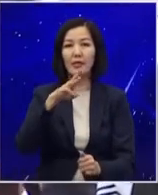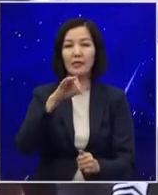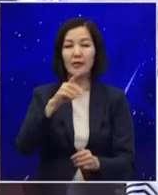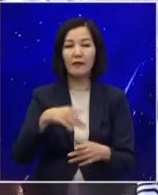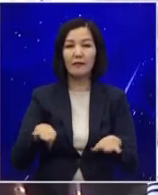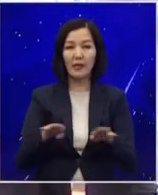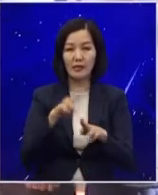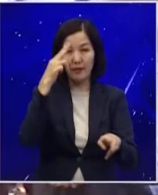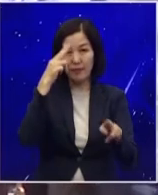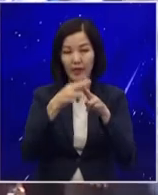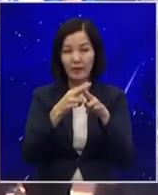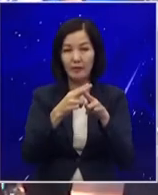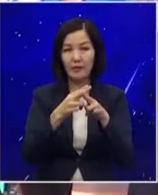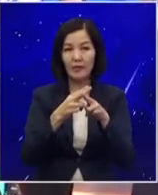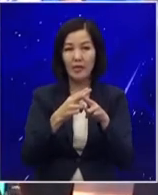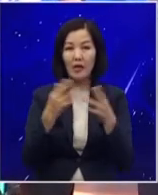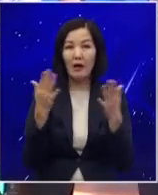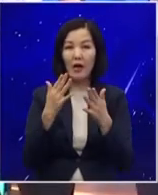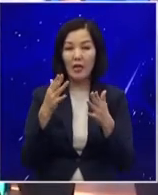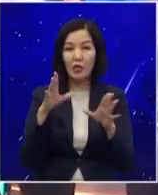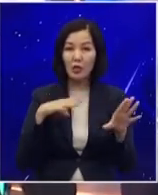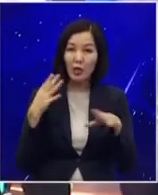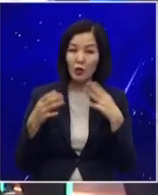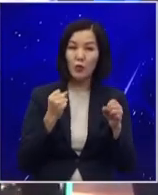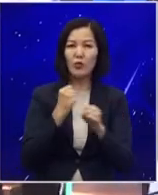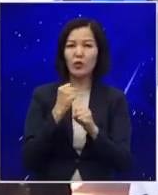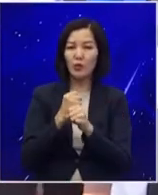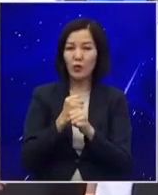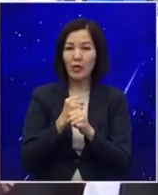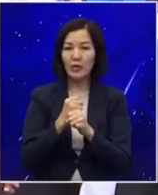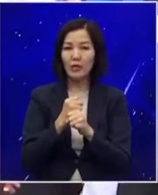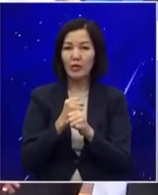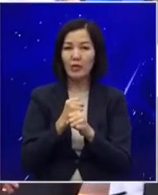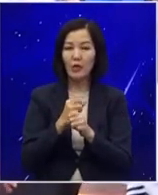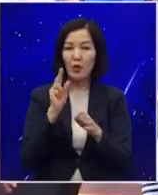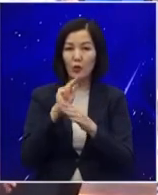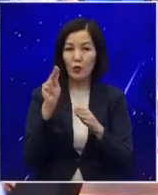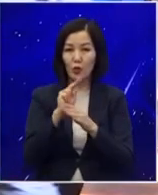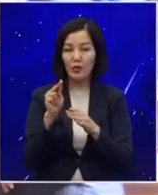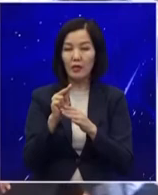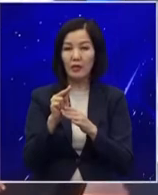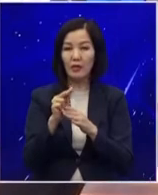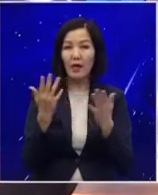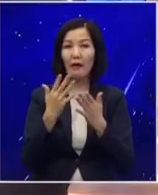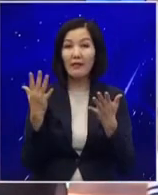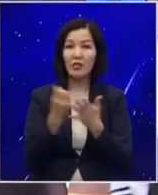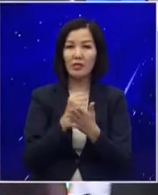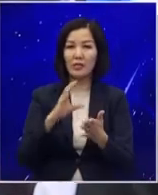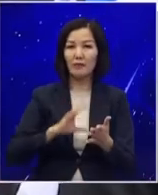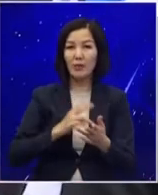күрес спортын үйретті. Қалай жаттығулар істеу керек екенін, қалай істеу керек екенін, қандай жетістіктерге жету керек